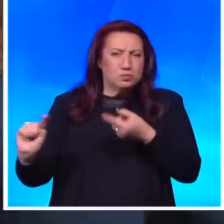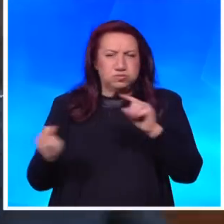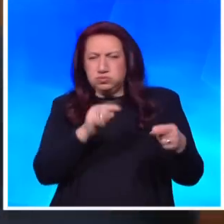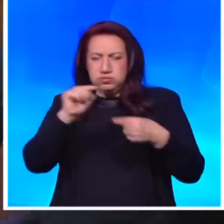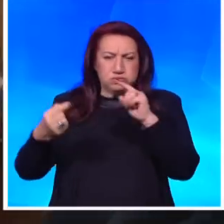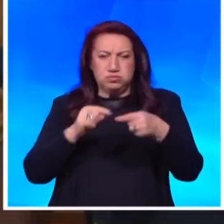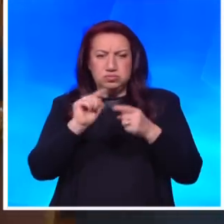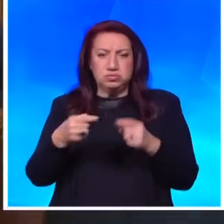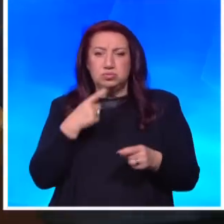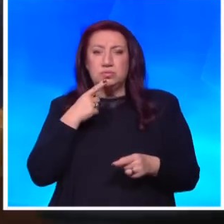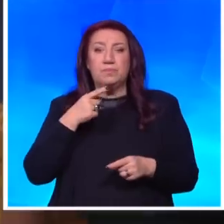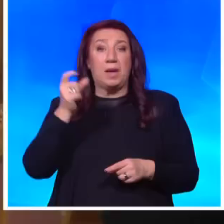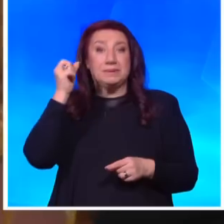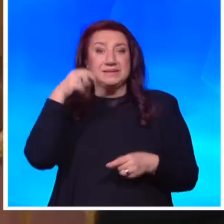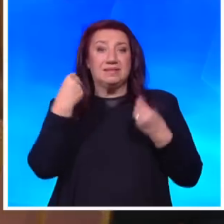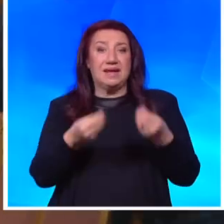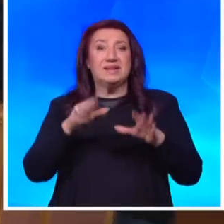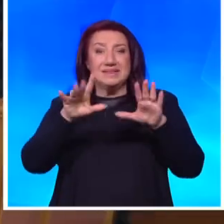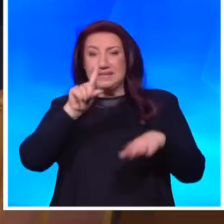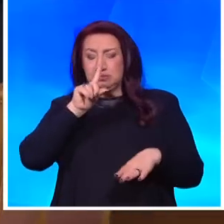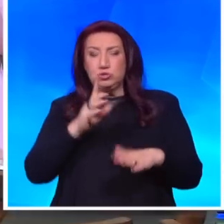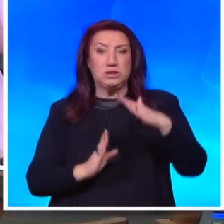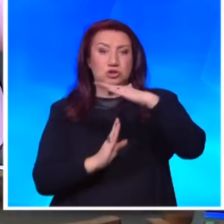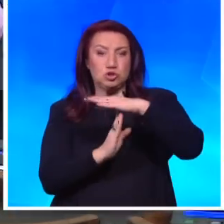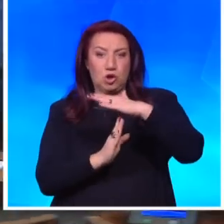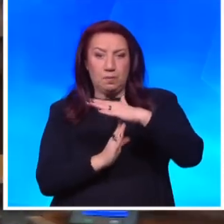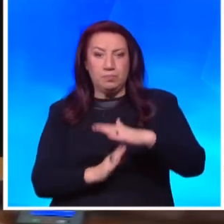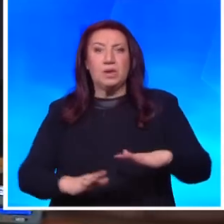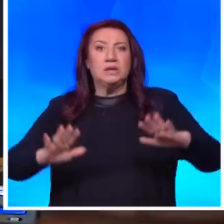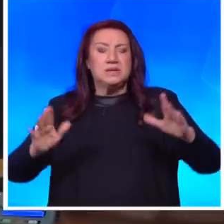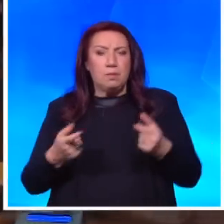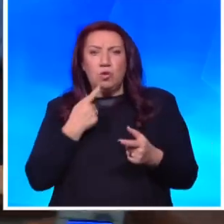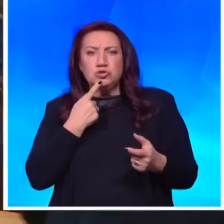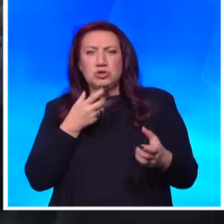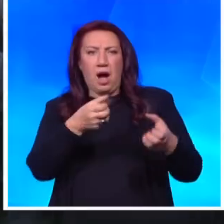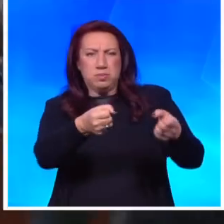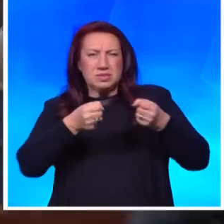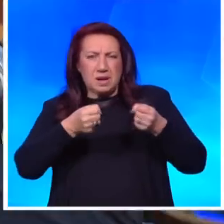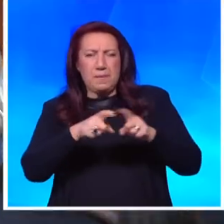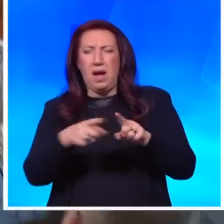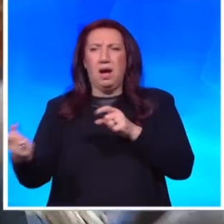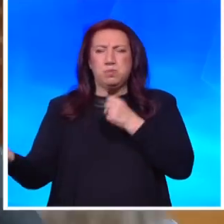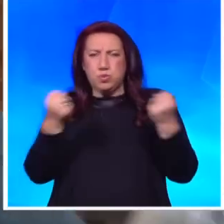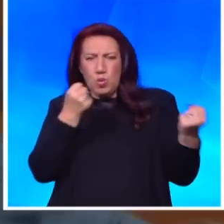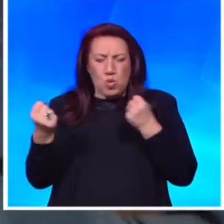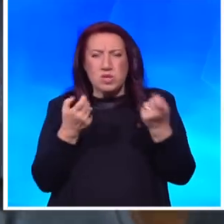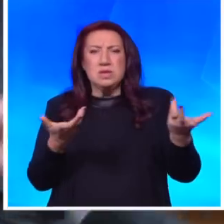10 минути прекъсване. Айде да се бутаме. И прерасна в физически сблъсък.